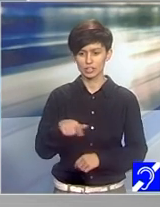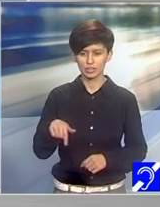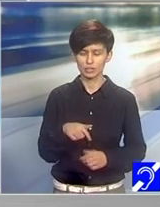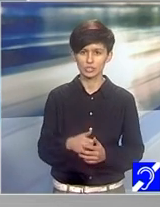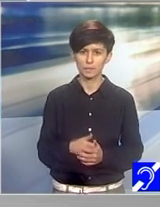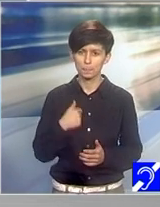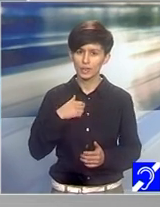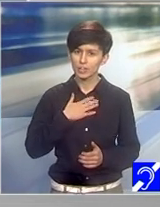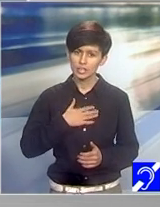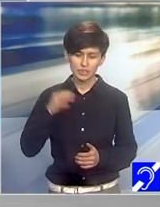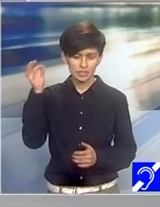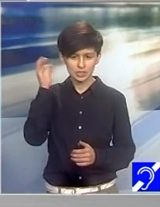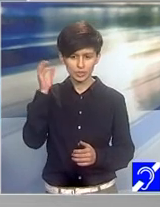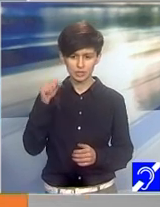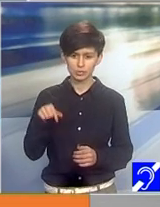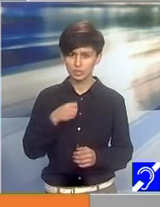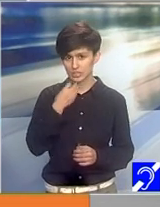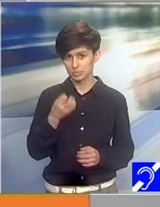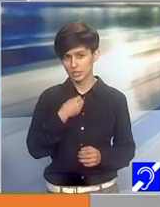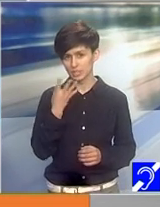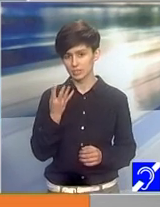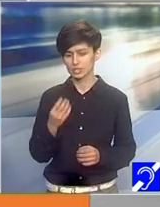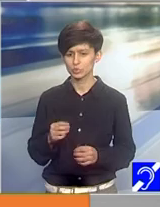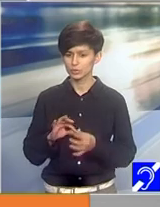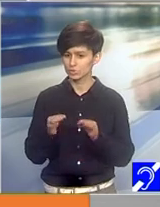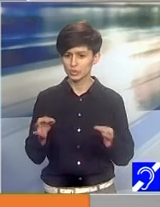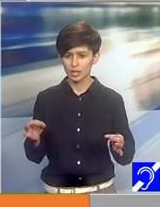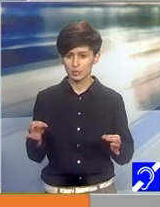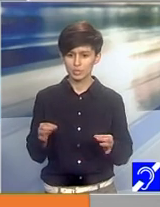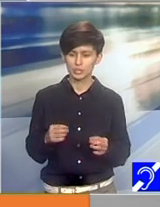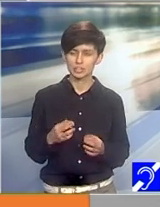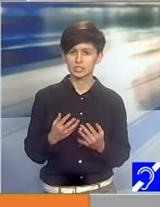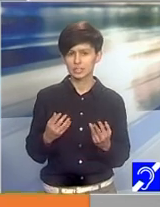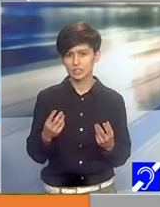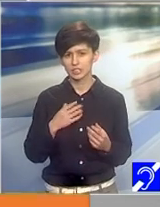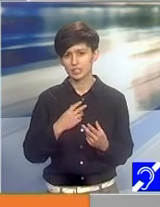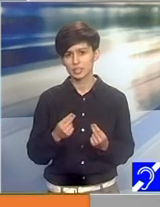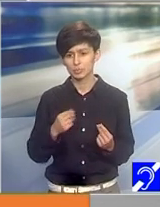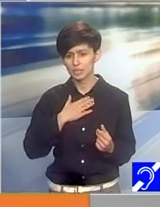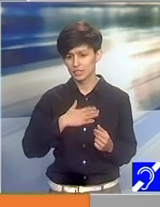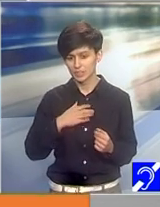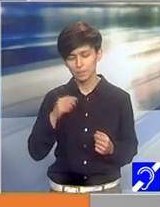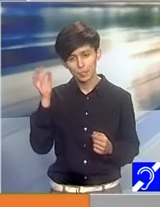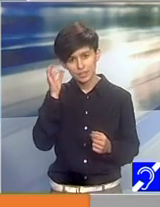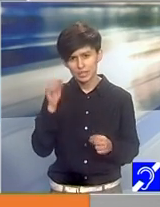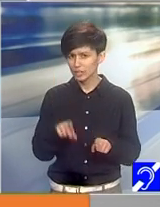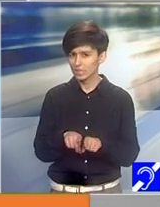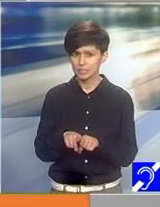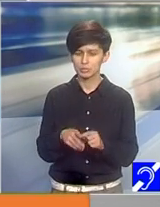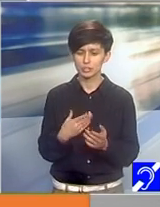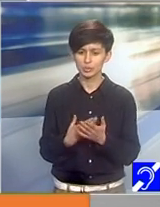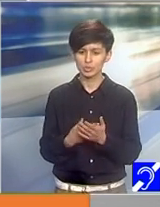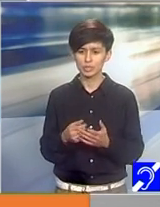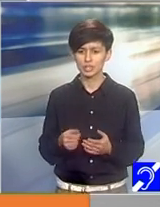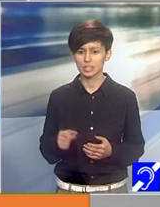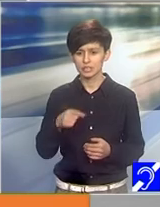asemenea elocință și cu un asemenea conținut, vai, cât de mult aș vrea să-l aud măcar asemănător, căci limba utilizată